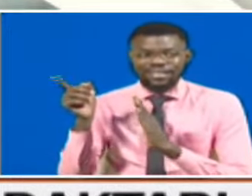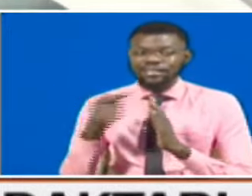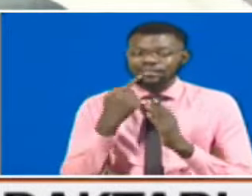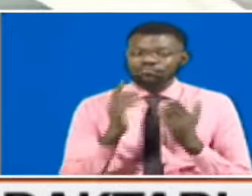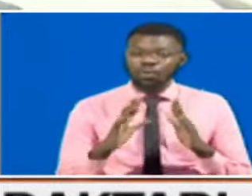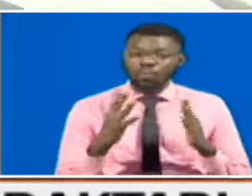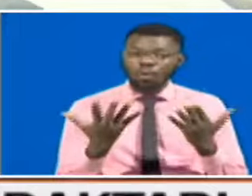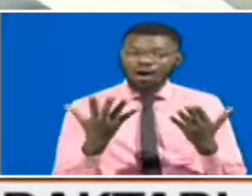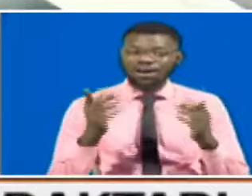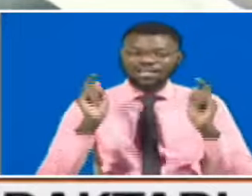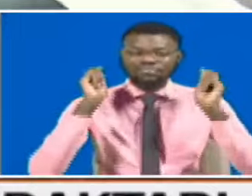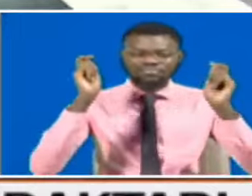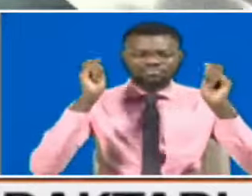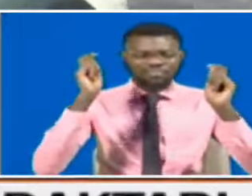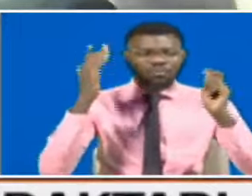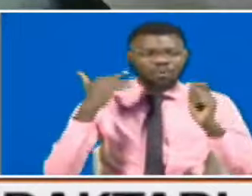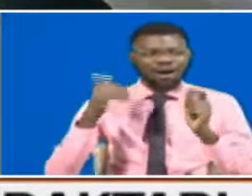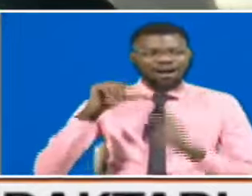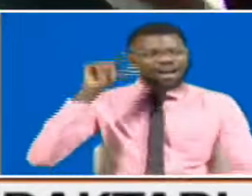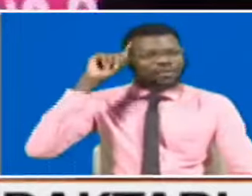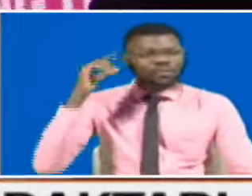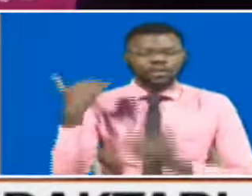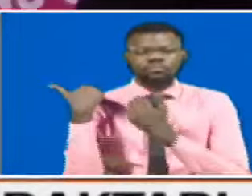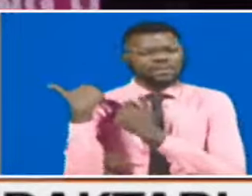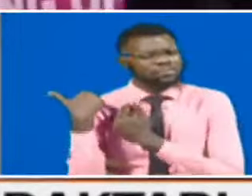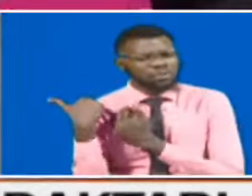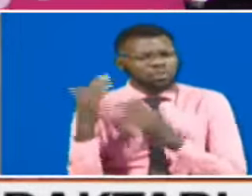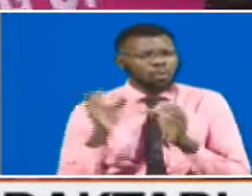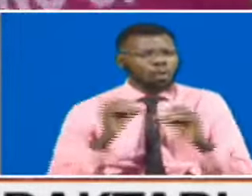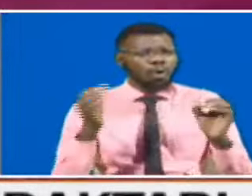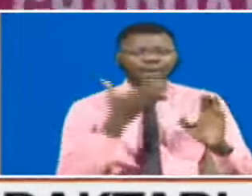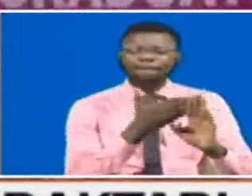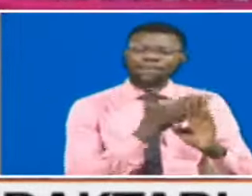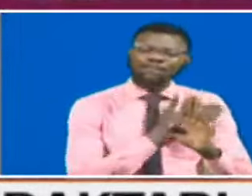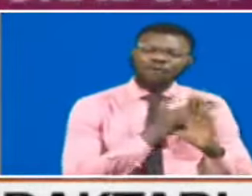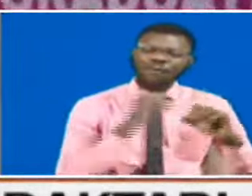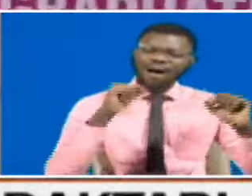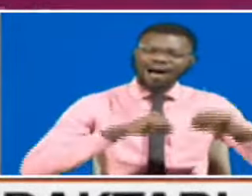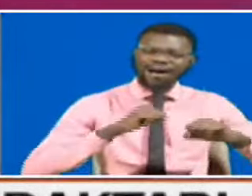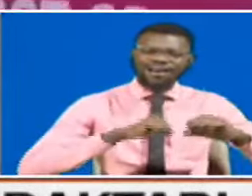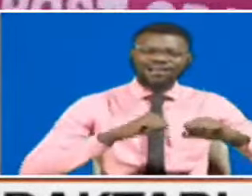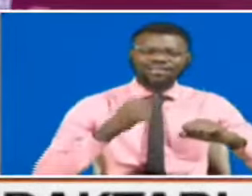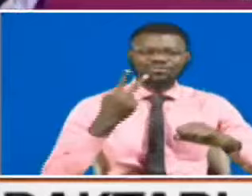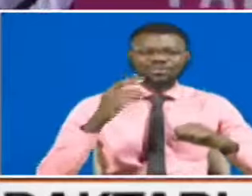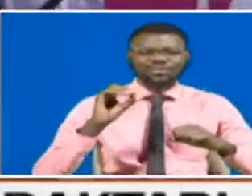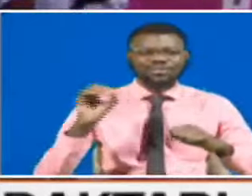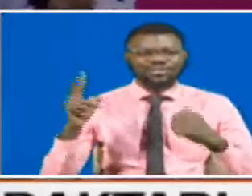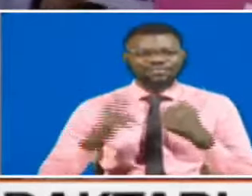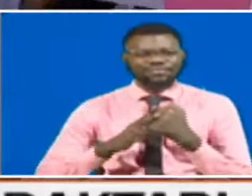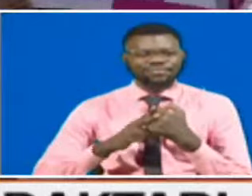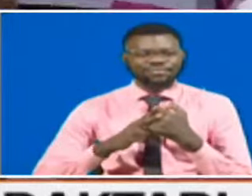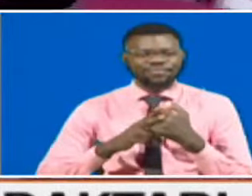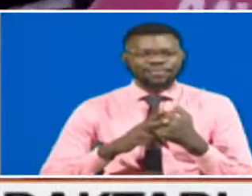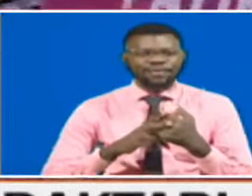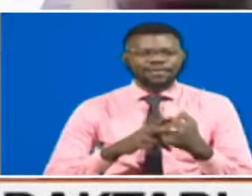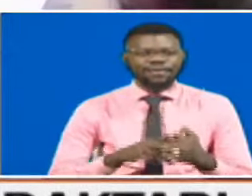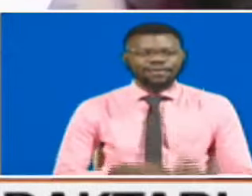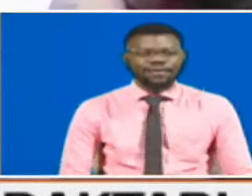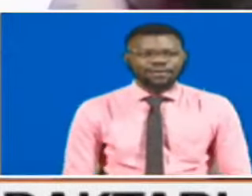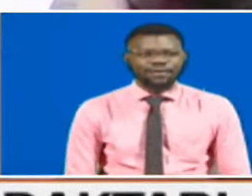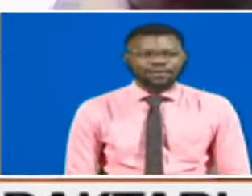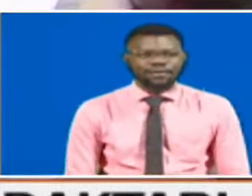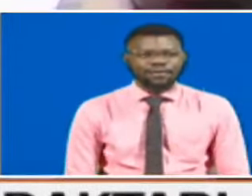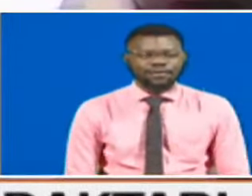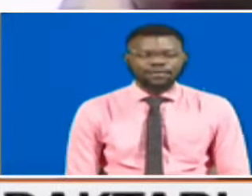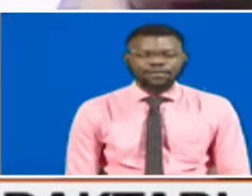huu ni kutokana na serikali kutowajibika kwenye mkataba wao wa mwaka wa 2017 na 2021.